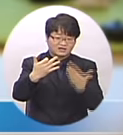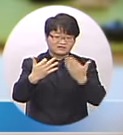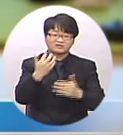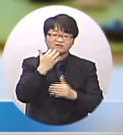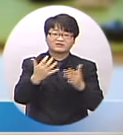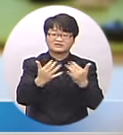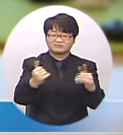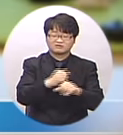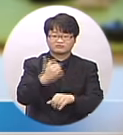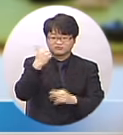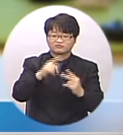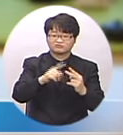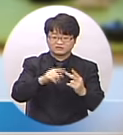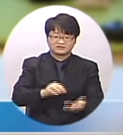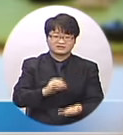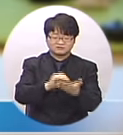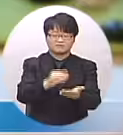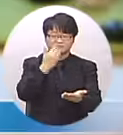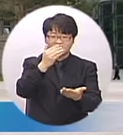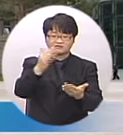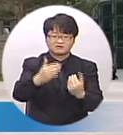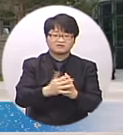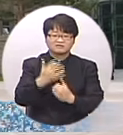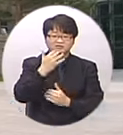서울 시민이라면 누구나 지원 가능하고